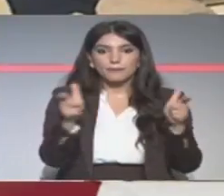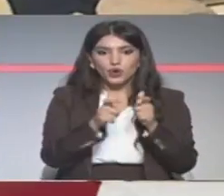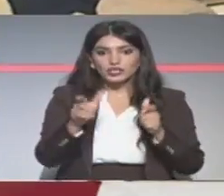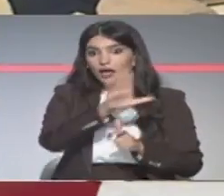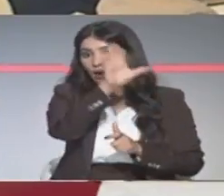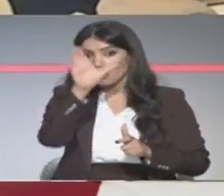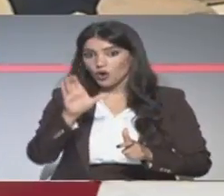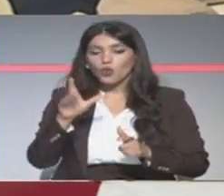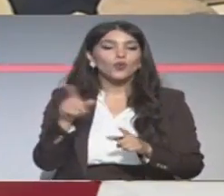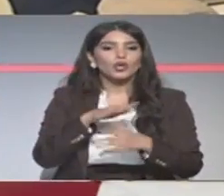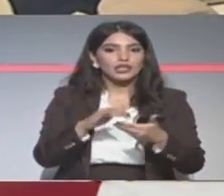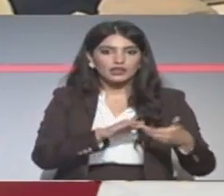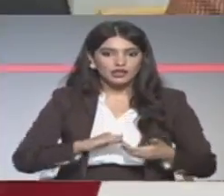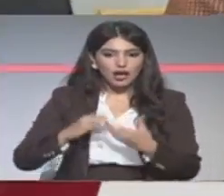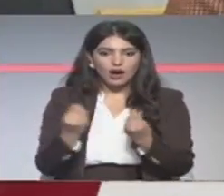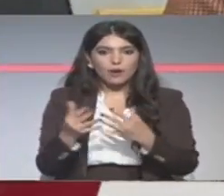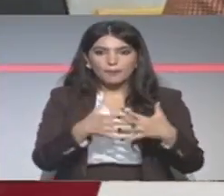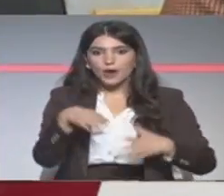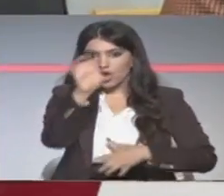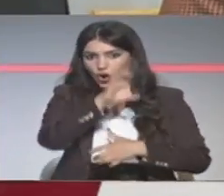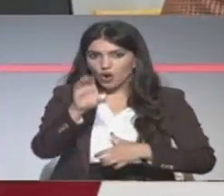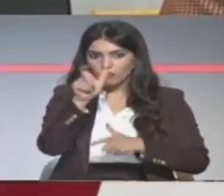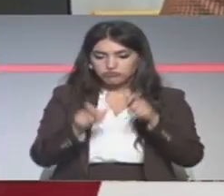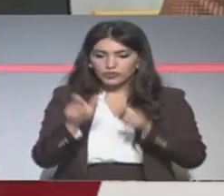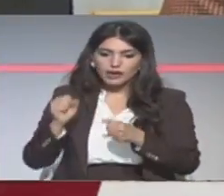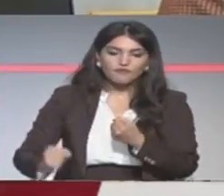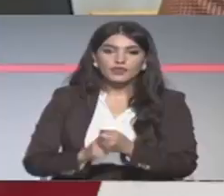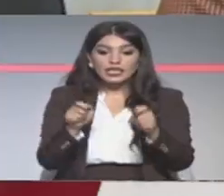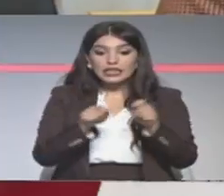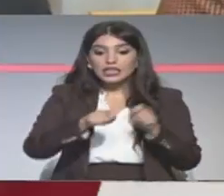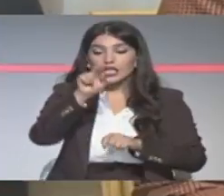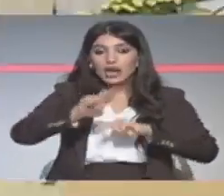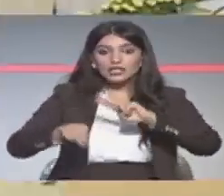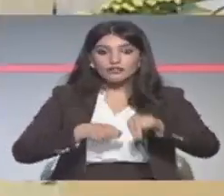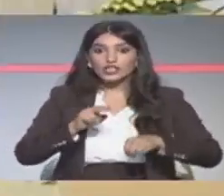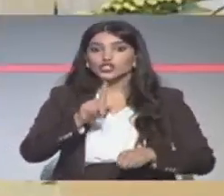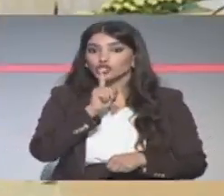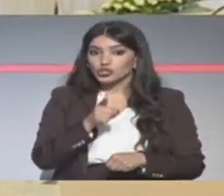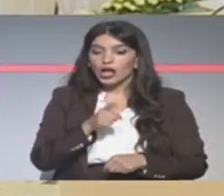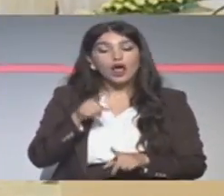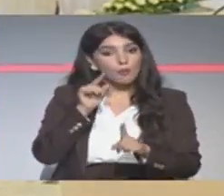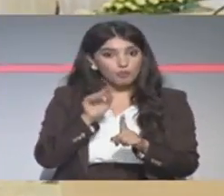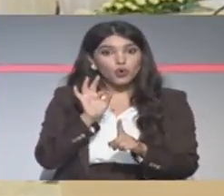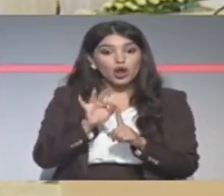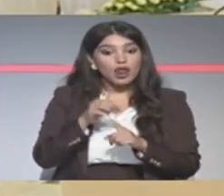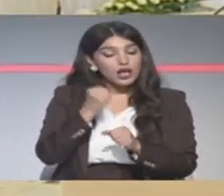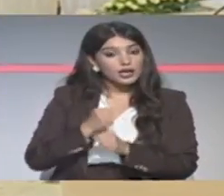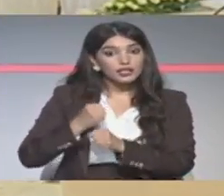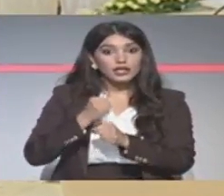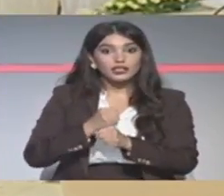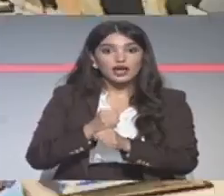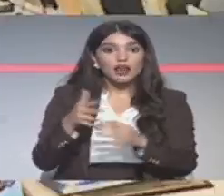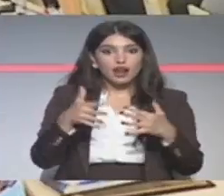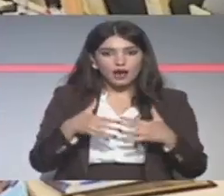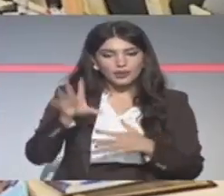العربي والتعاون مع الشركاء الأوروبيين في إطار تقييم شامل لاتفاقية الشراكة في إطار الحرص على خدمة المصالح